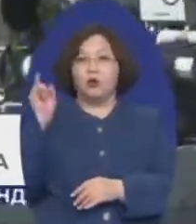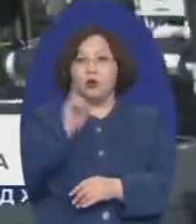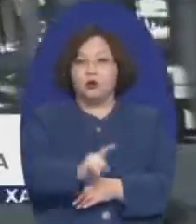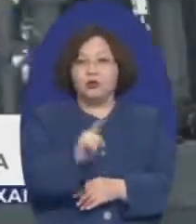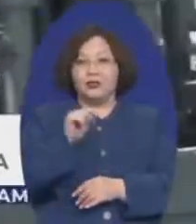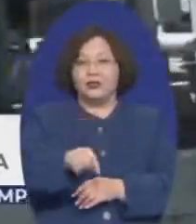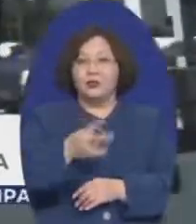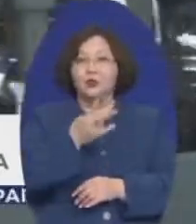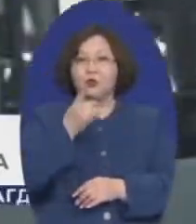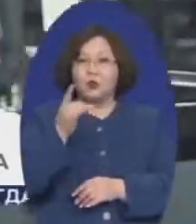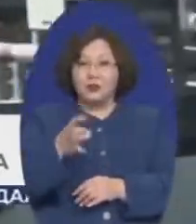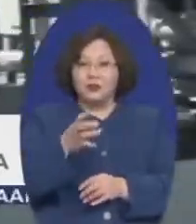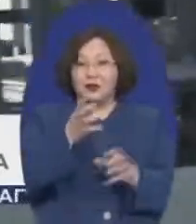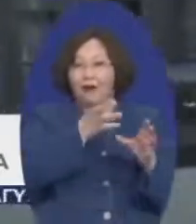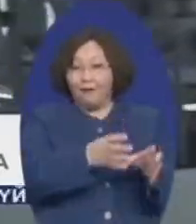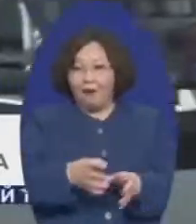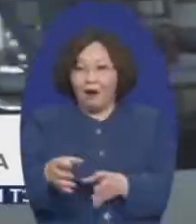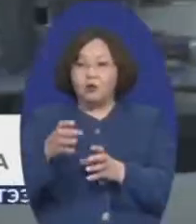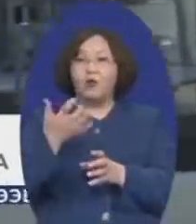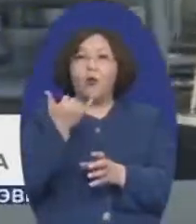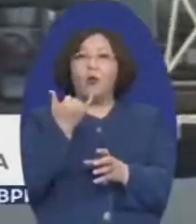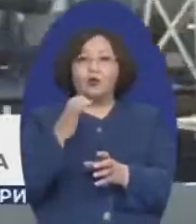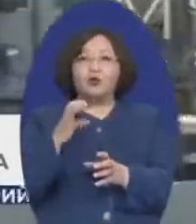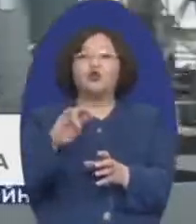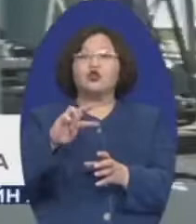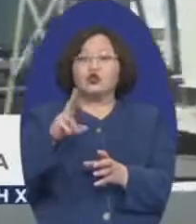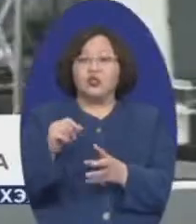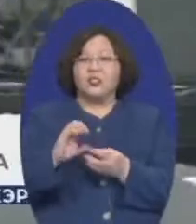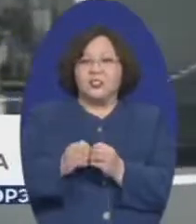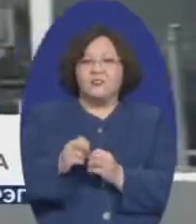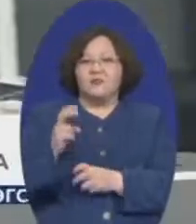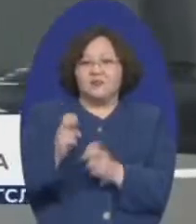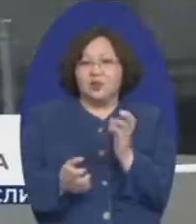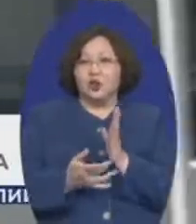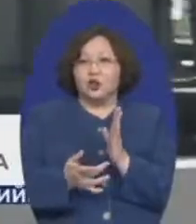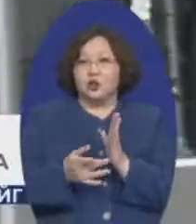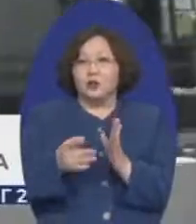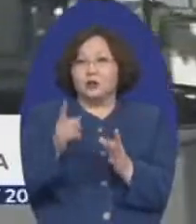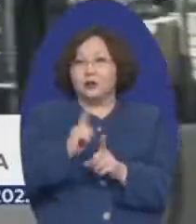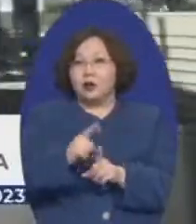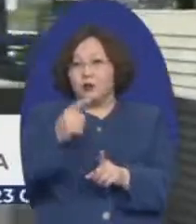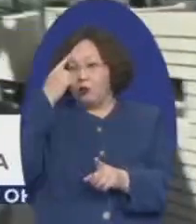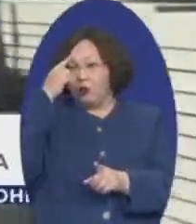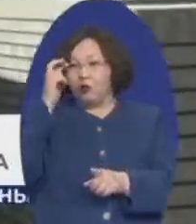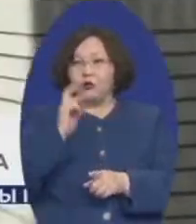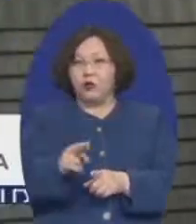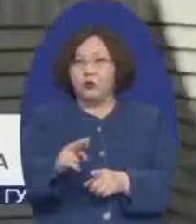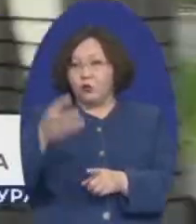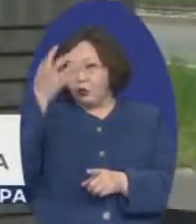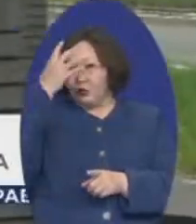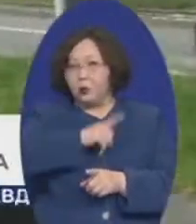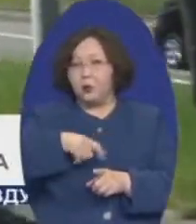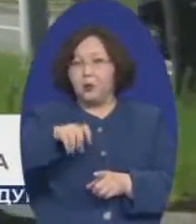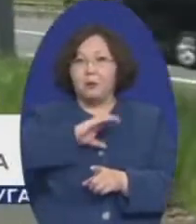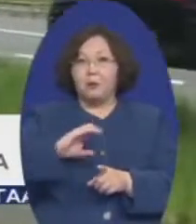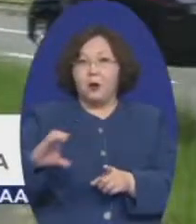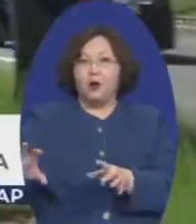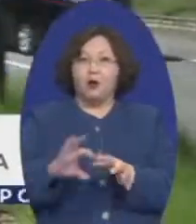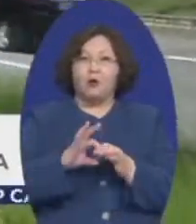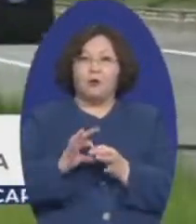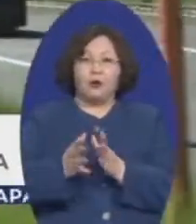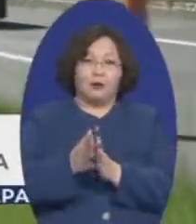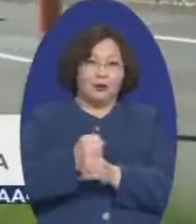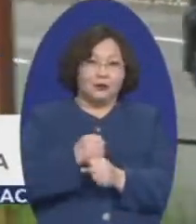айлчлахдаа хүрнснээс ус төрөгч гаргах технологиг нэвтрүүлэх чиглэлд Монгол-Японы төр хувийн хвшлийн түншлэлийг